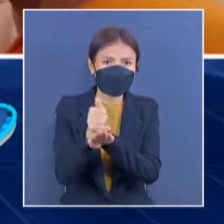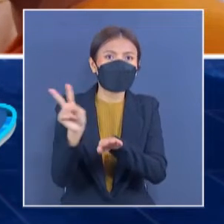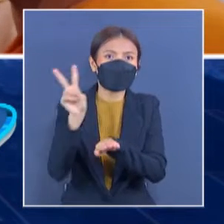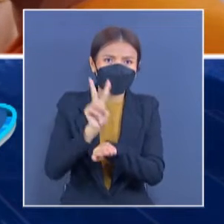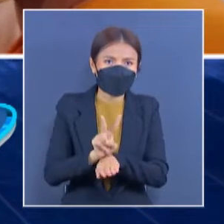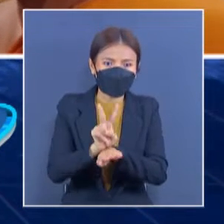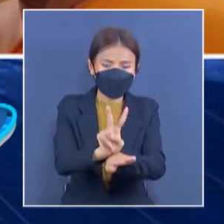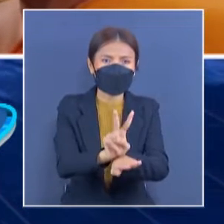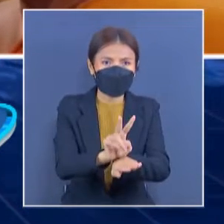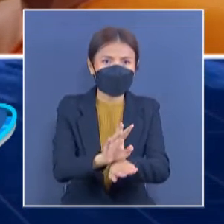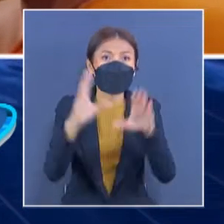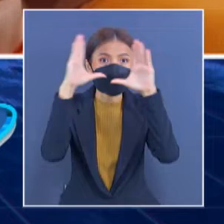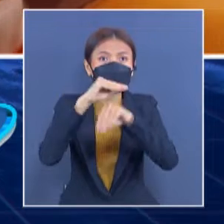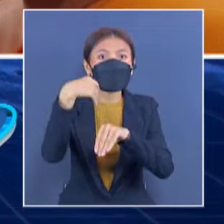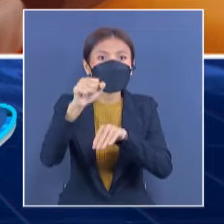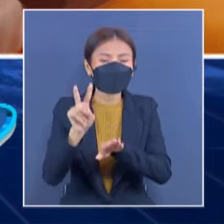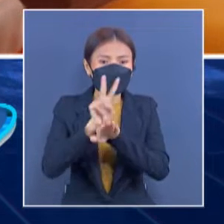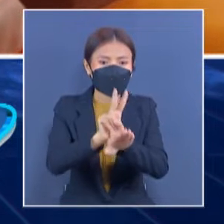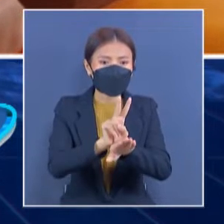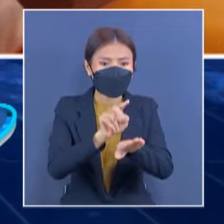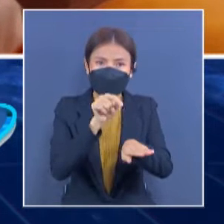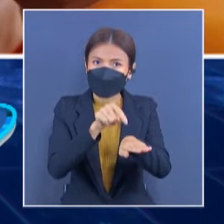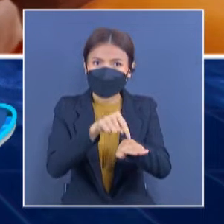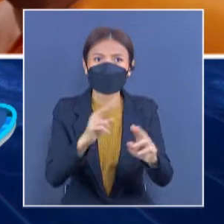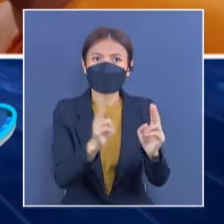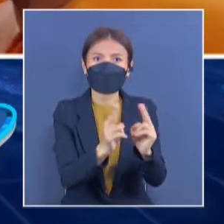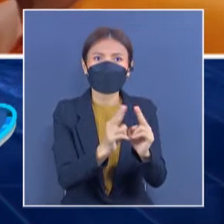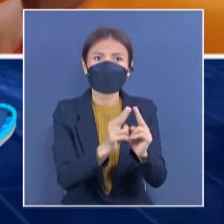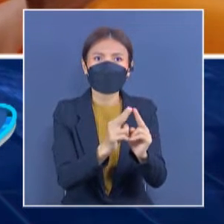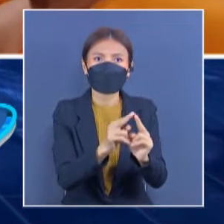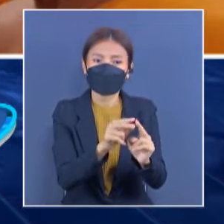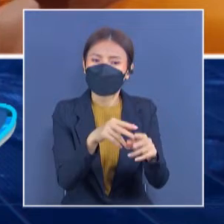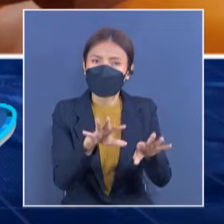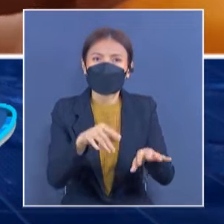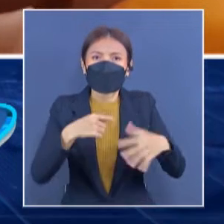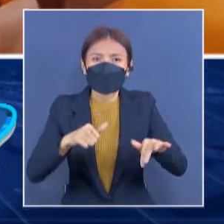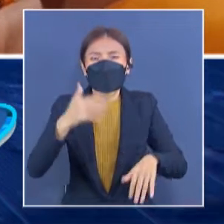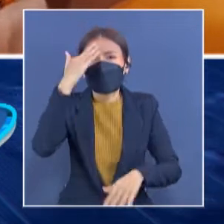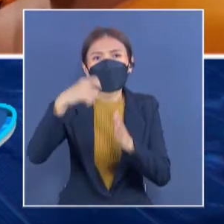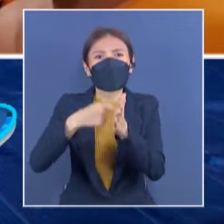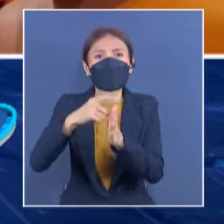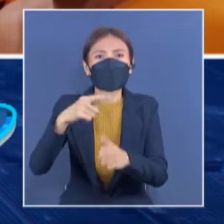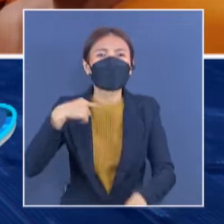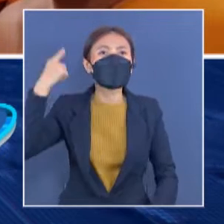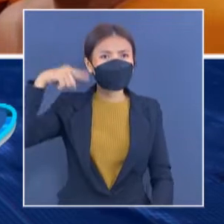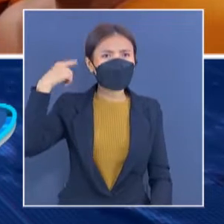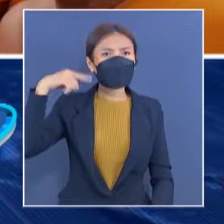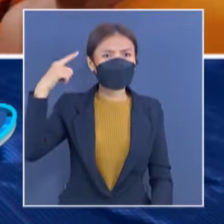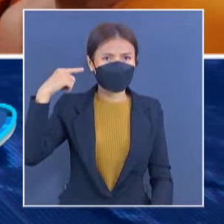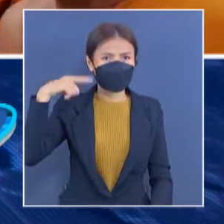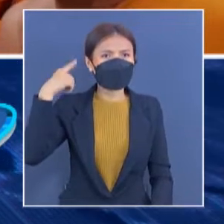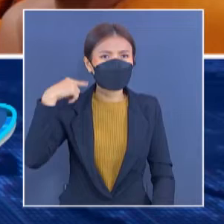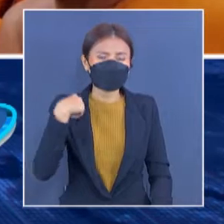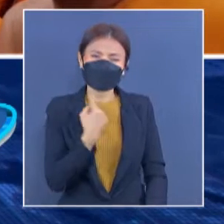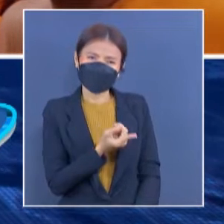องเนี่ยพระกาโตะเนี่ยนะครับอดีตพระกาโตะเนี่ยนะครับ ครับ ถูกเย้ายวนฮะบอกตนเองเนี่ยถูกเย้าถูกยวนแล้ว